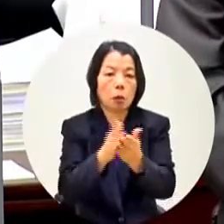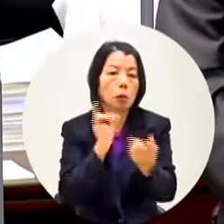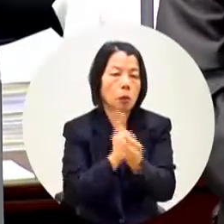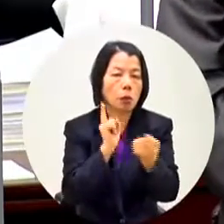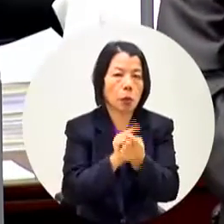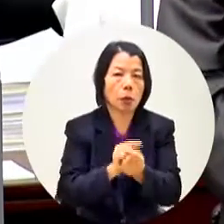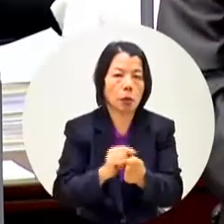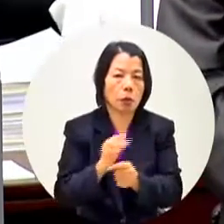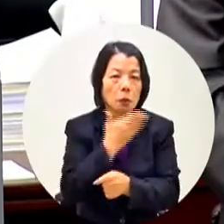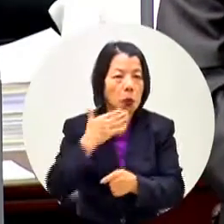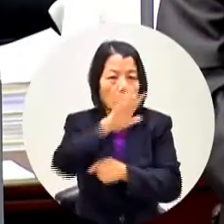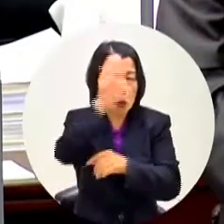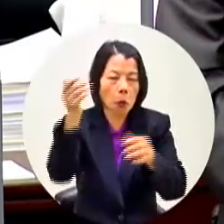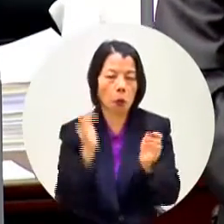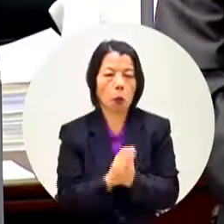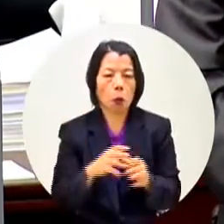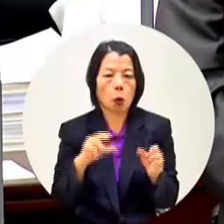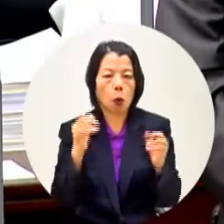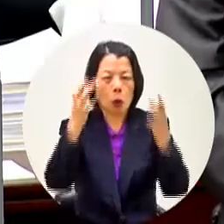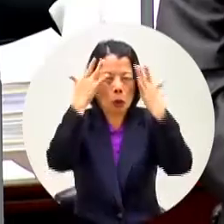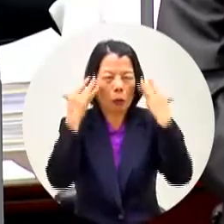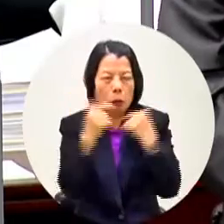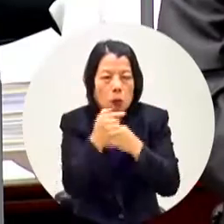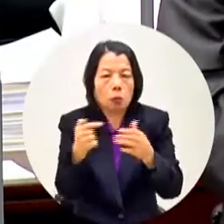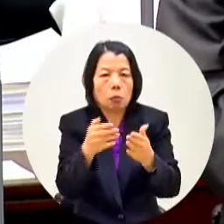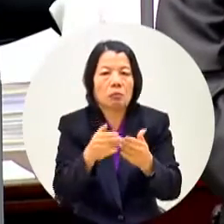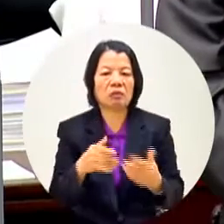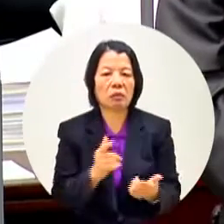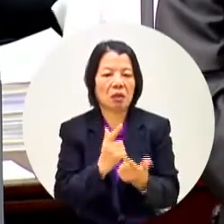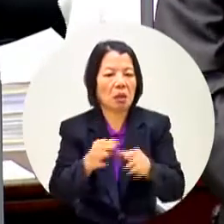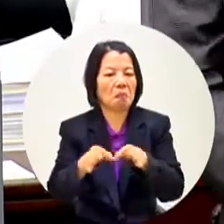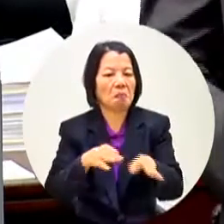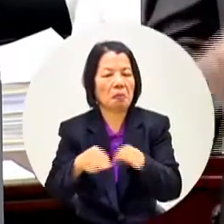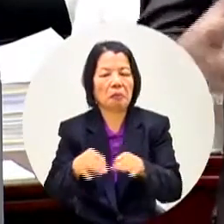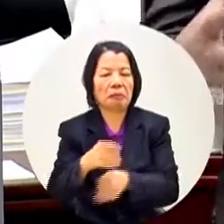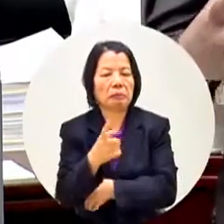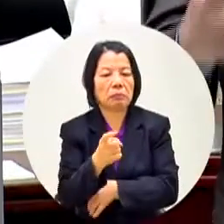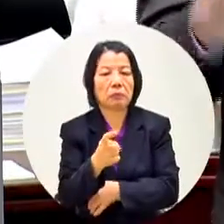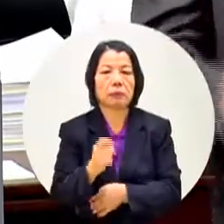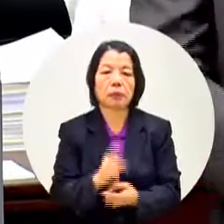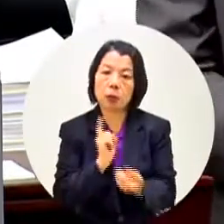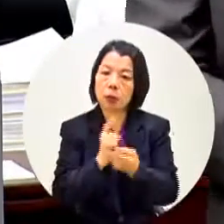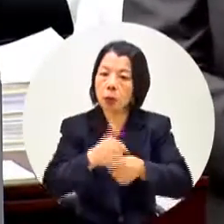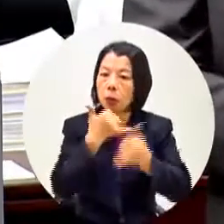是蜡虾垢，那这就不利于在市，如果天气又像今天开始酷热起